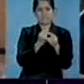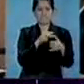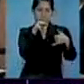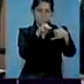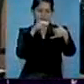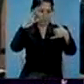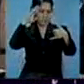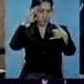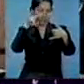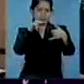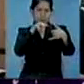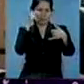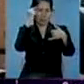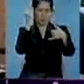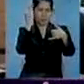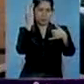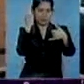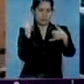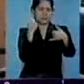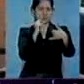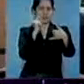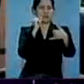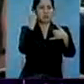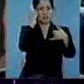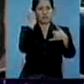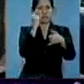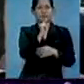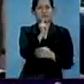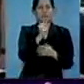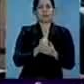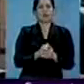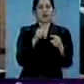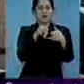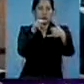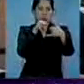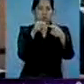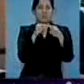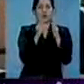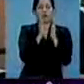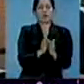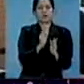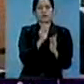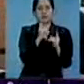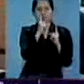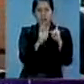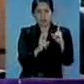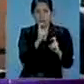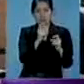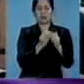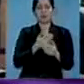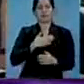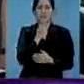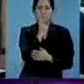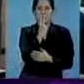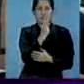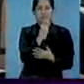ยังมีสติได้มองอย่างความเข้าใจและมองคนที่ตายอย่างมีสติ